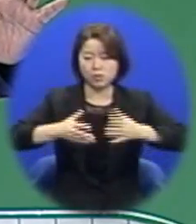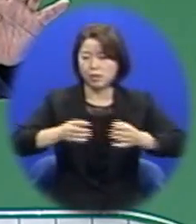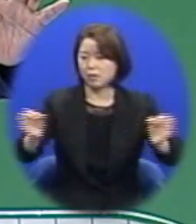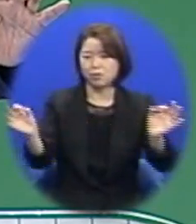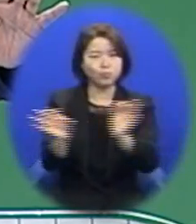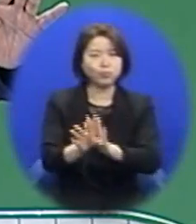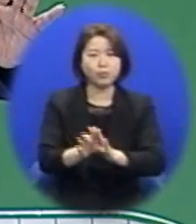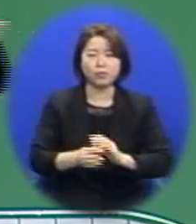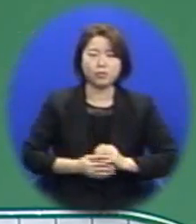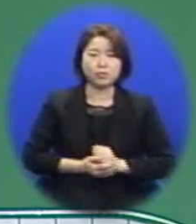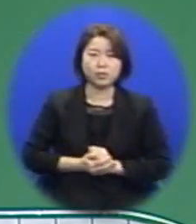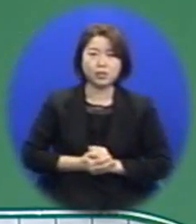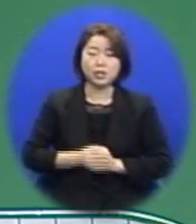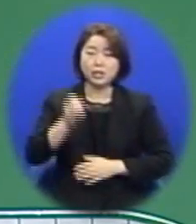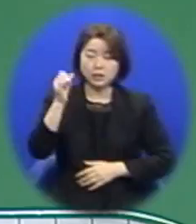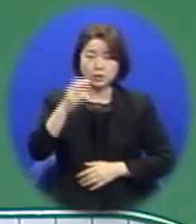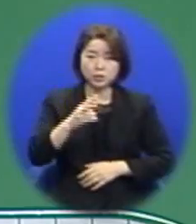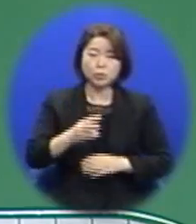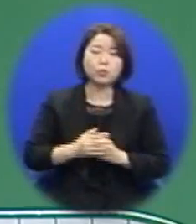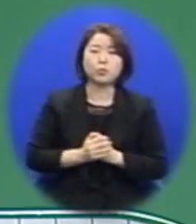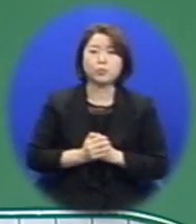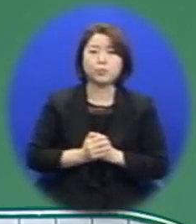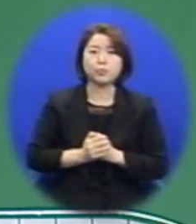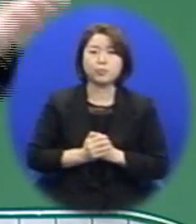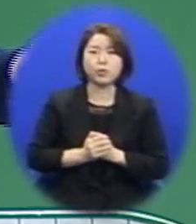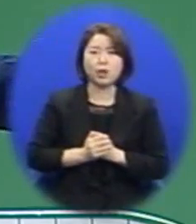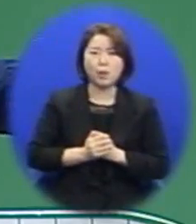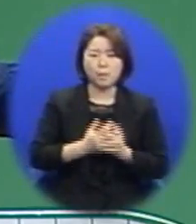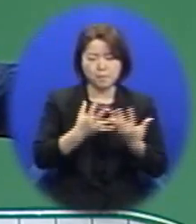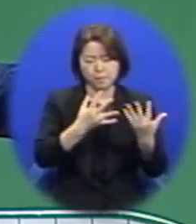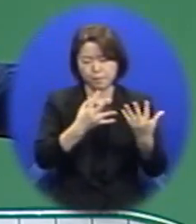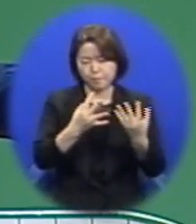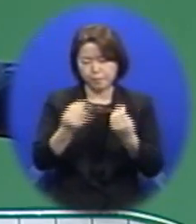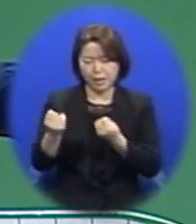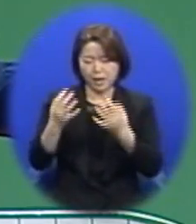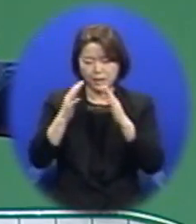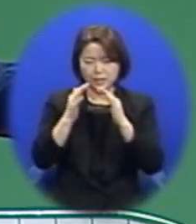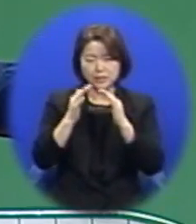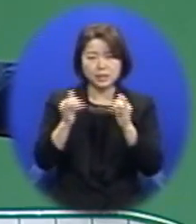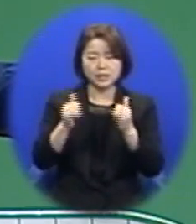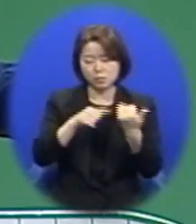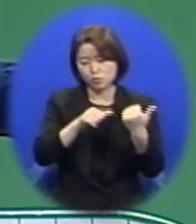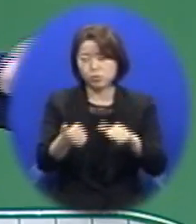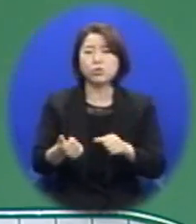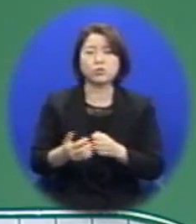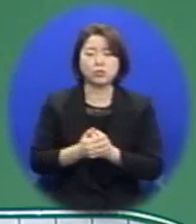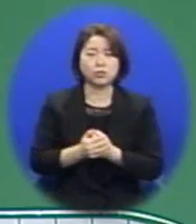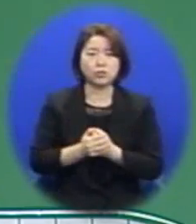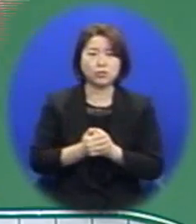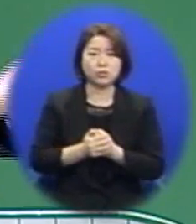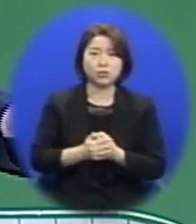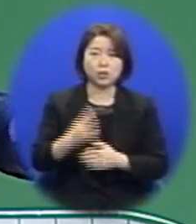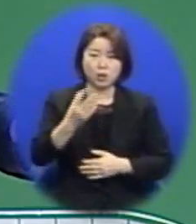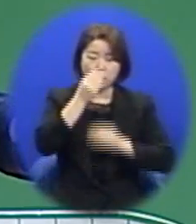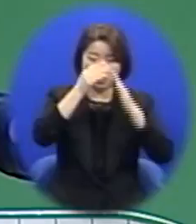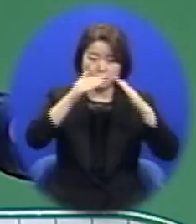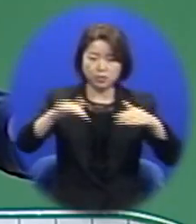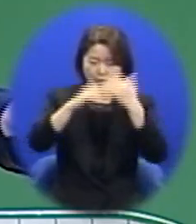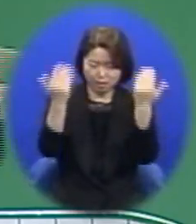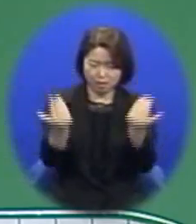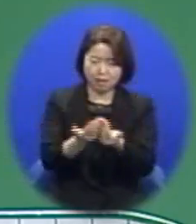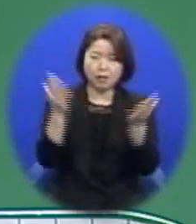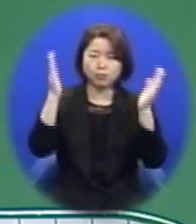잃어버렸어요. 그리고 무수히 많이 죽었고, 전쟁 때. 성전 다